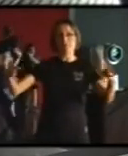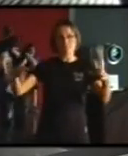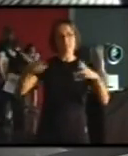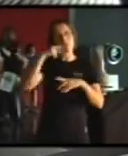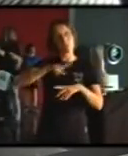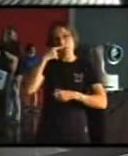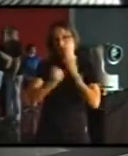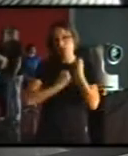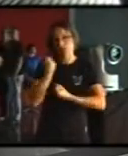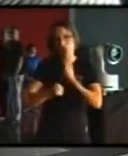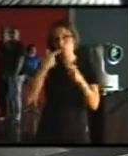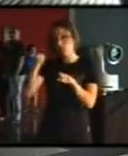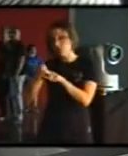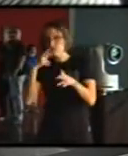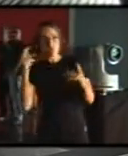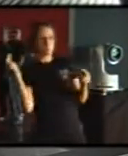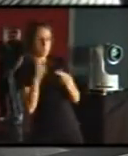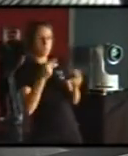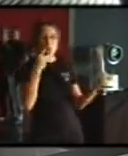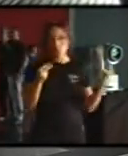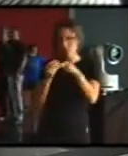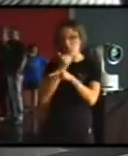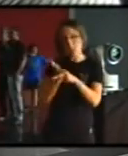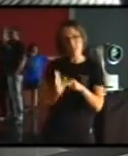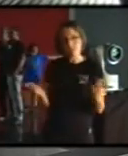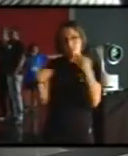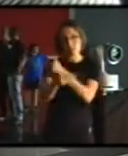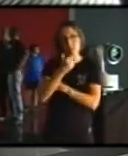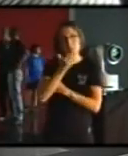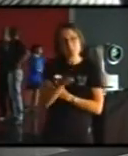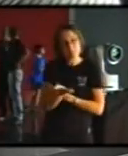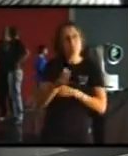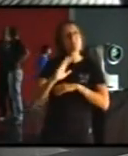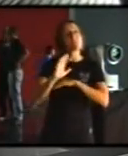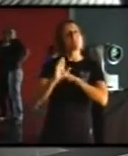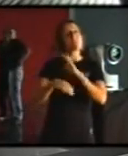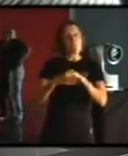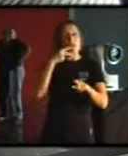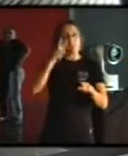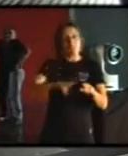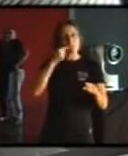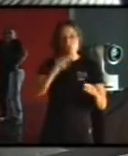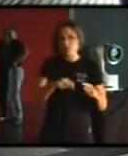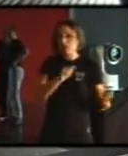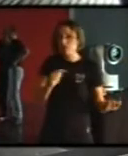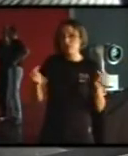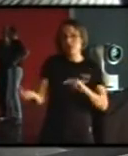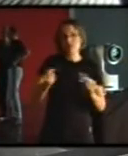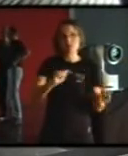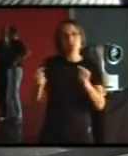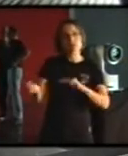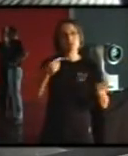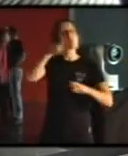qui avaient de la famille de l'autre côté. Et les premiers, comment dire, ça a été négocié parmi les